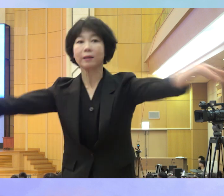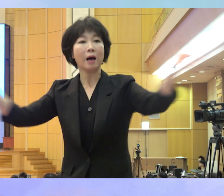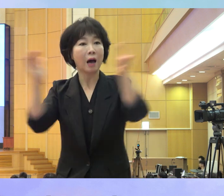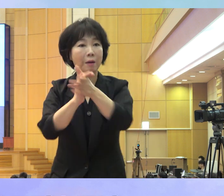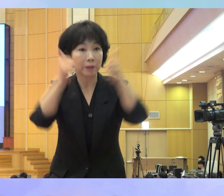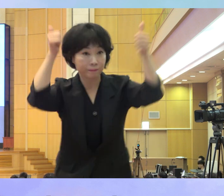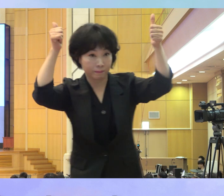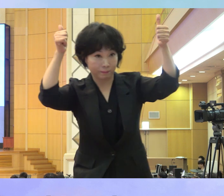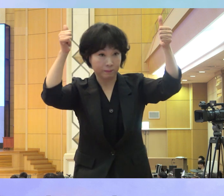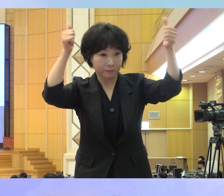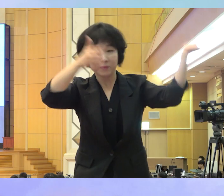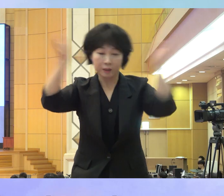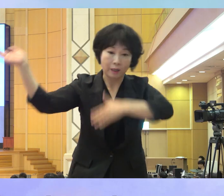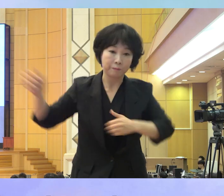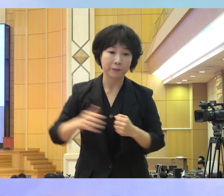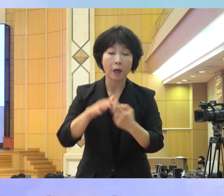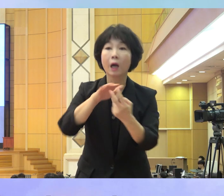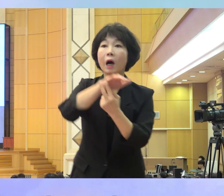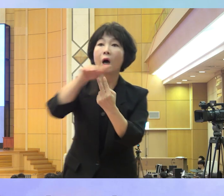7장 40절 볼까요?